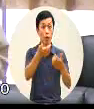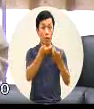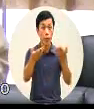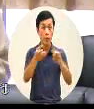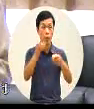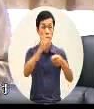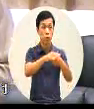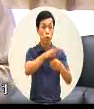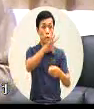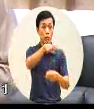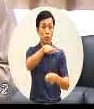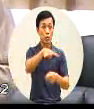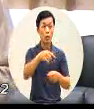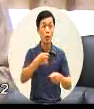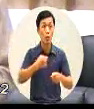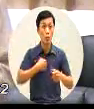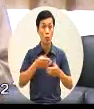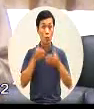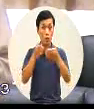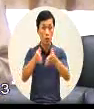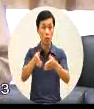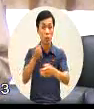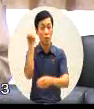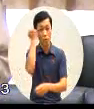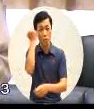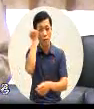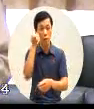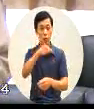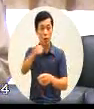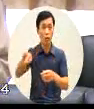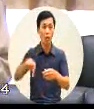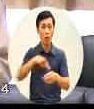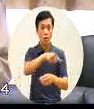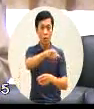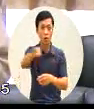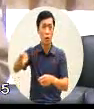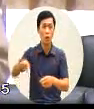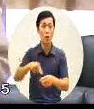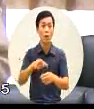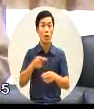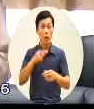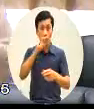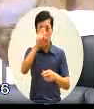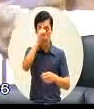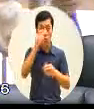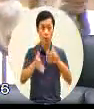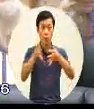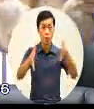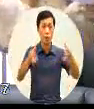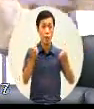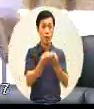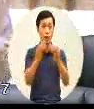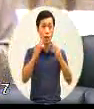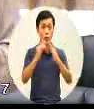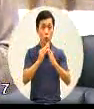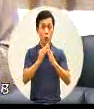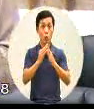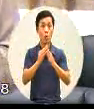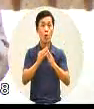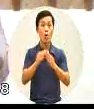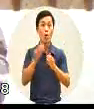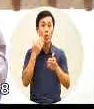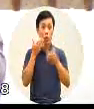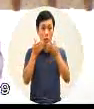助4000，本身有那体制更好人，甲咱感谢。多局是毋是阁再进一步，哪位其他会当切加